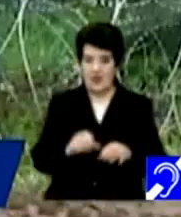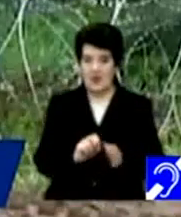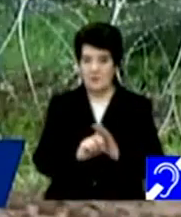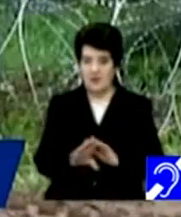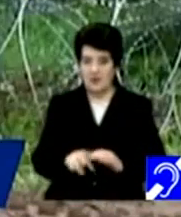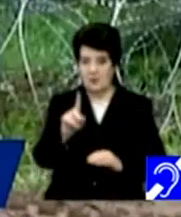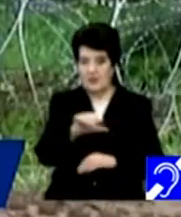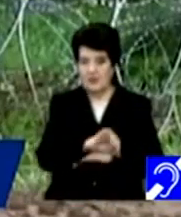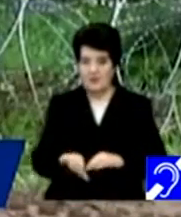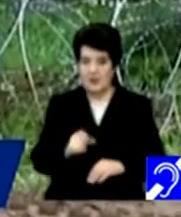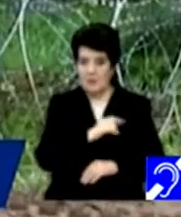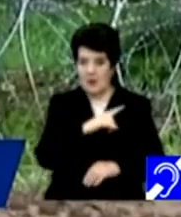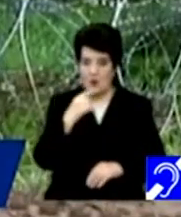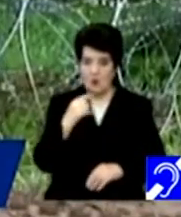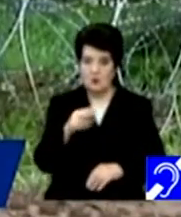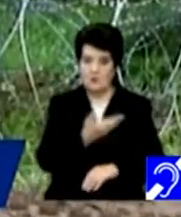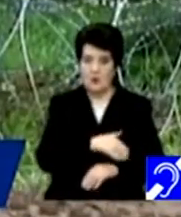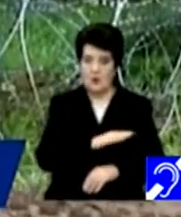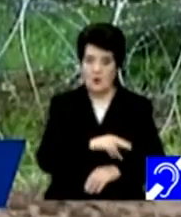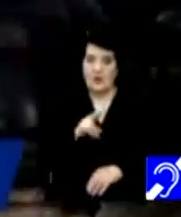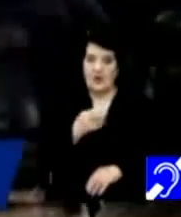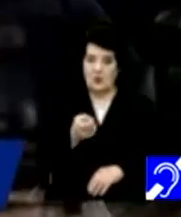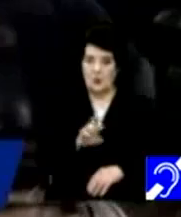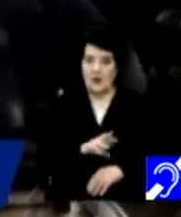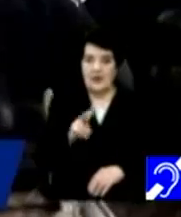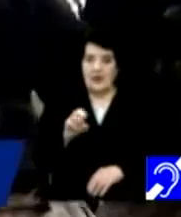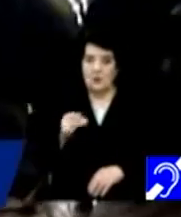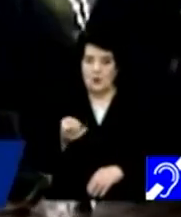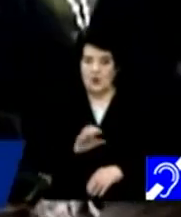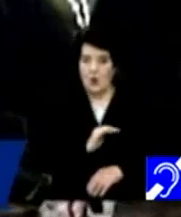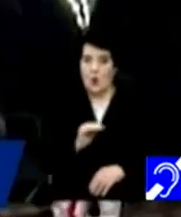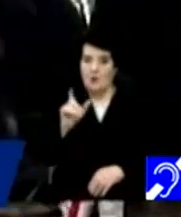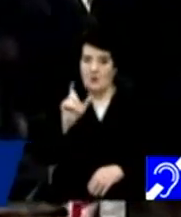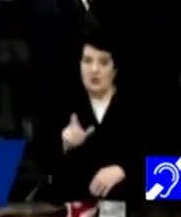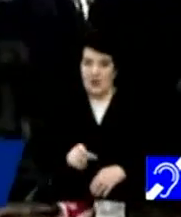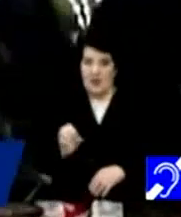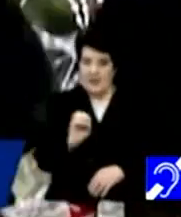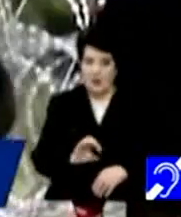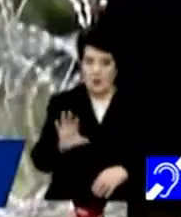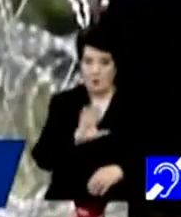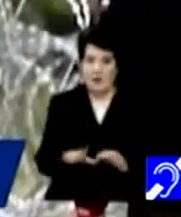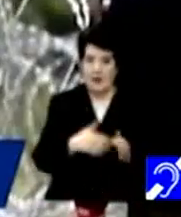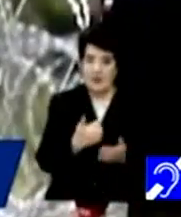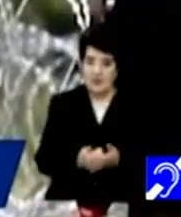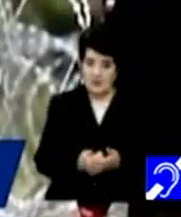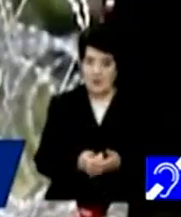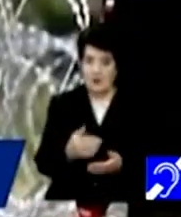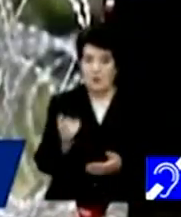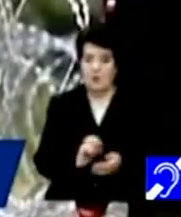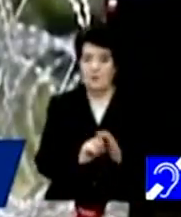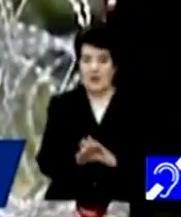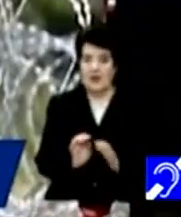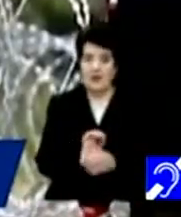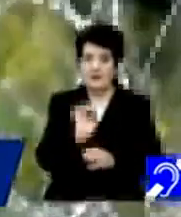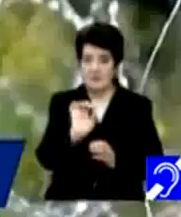peste frontiera belarusă în Polonia, Lituania și Letonia. Potrivit oficialilor europeni, liderul autoritar ar fi trimis migranți